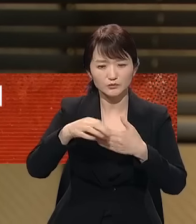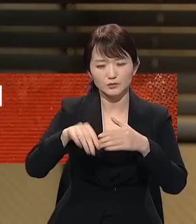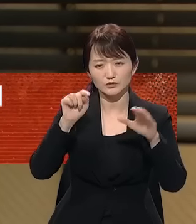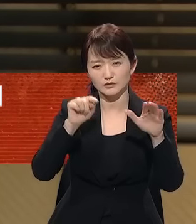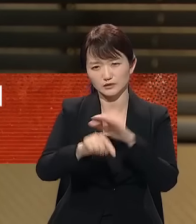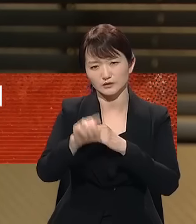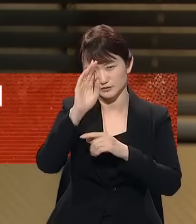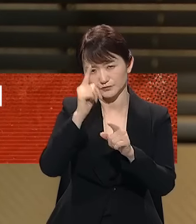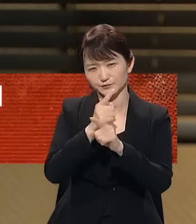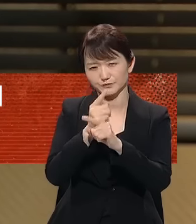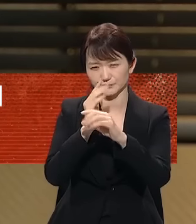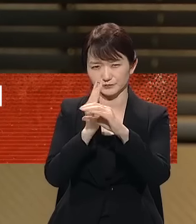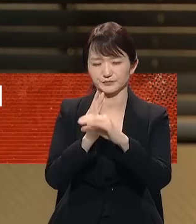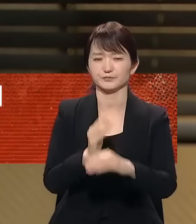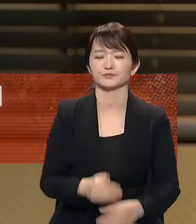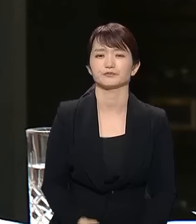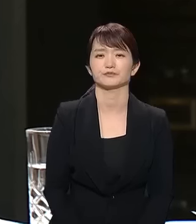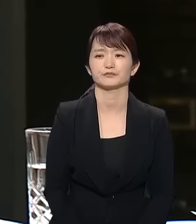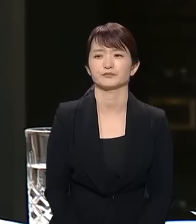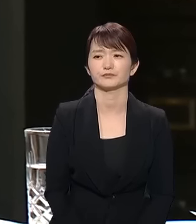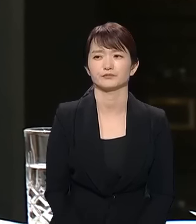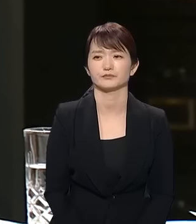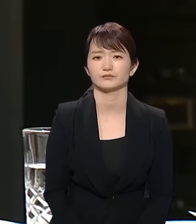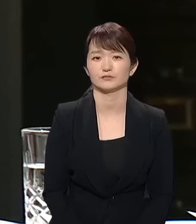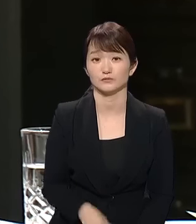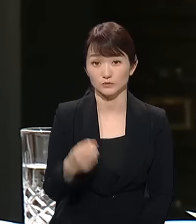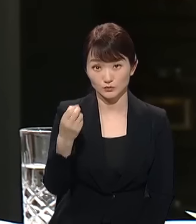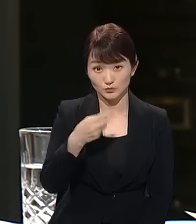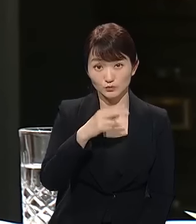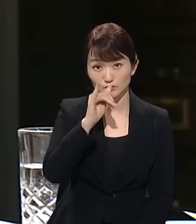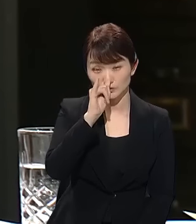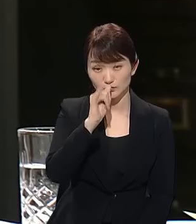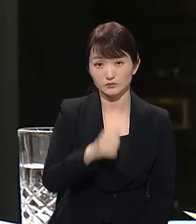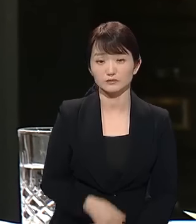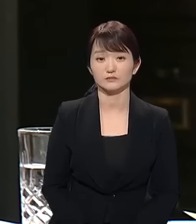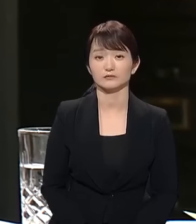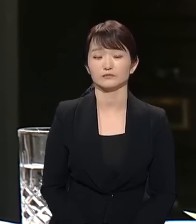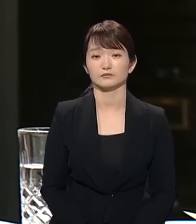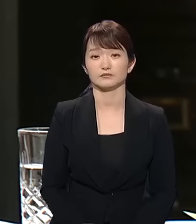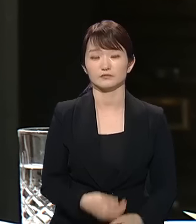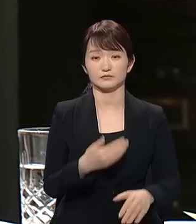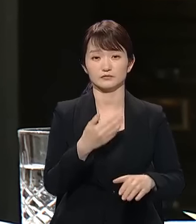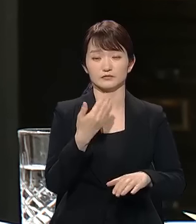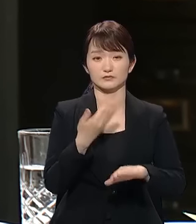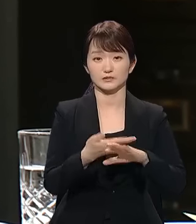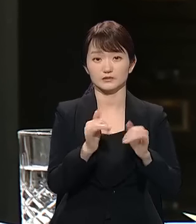주장입니다. 자 그런데 여기서 끝이 아닙니다. 또 다른 퇴사자는 심지어 이런